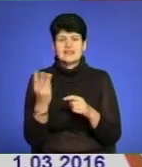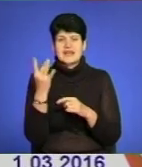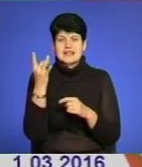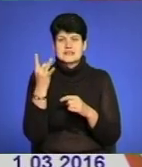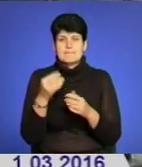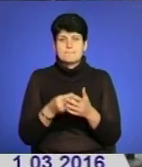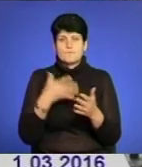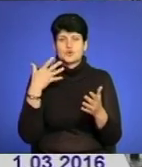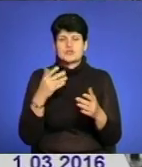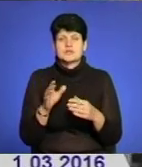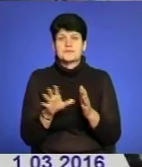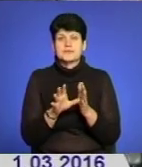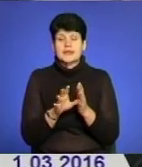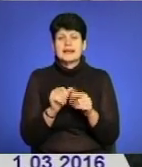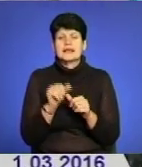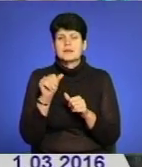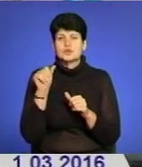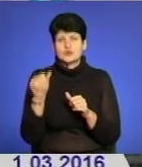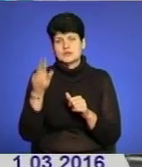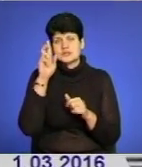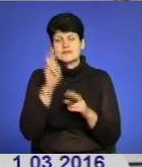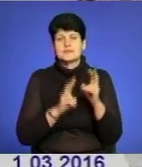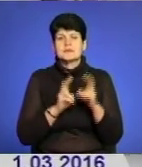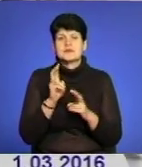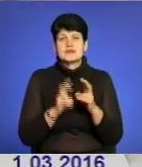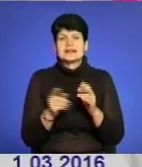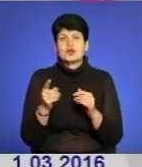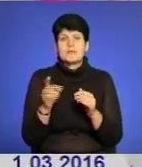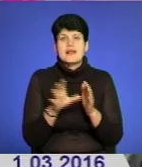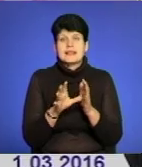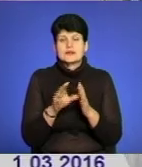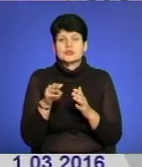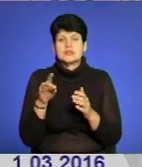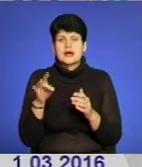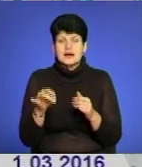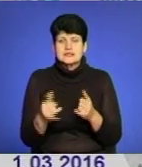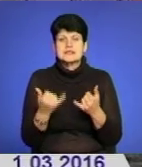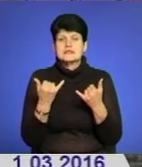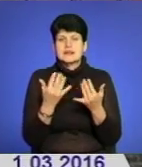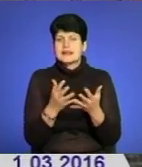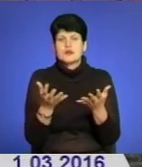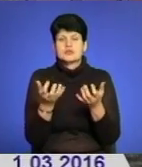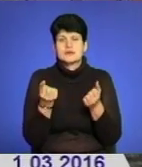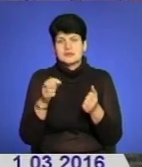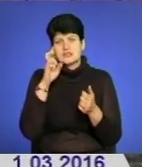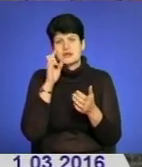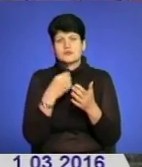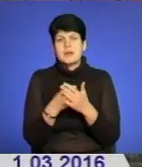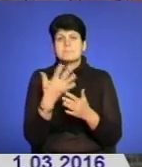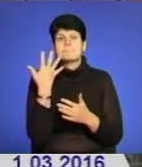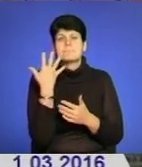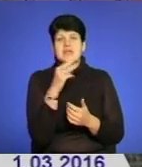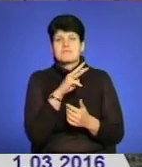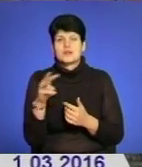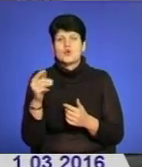подорожчання електроенергії. Крім того, комунальне підприємство «Тернопільелектротранс» ще й досі не отримало з держбюджету 5 мільйонів